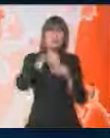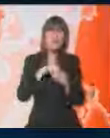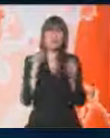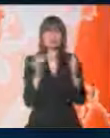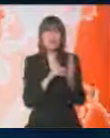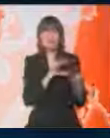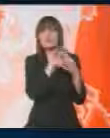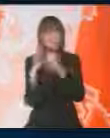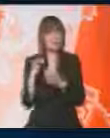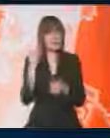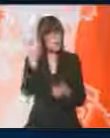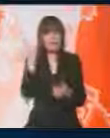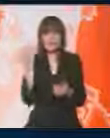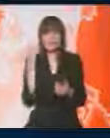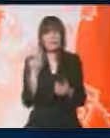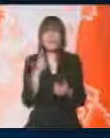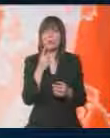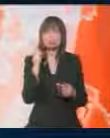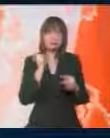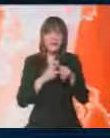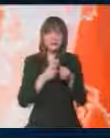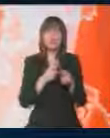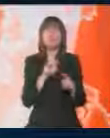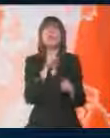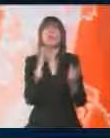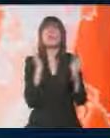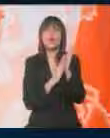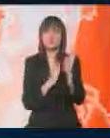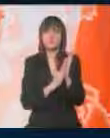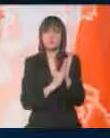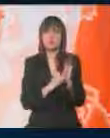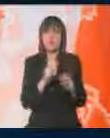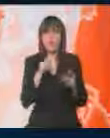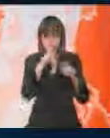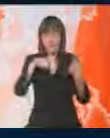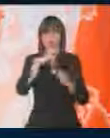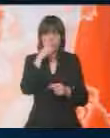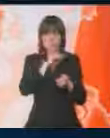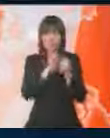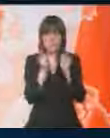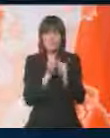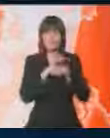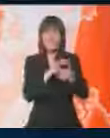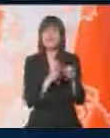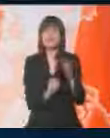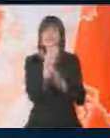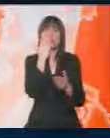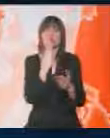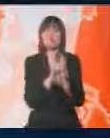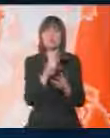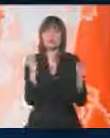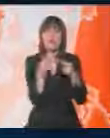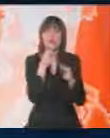još uvijek ne znamo pouzdano kojim dokazima. Znači, oko toga će se voditi bitka, a verovatno će ishod biti da će se tražiti